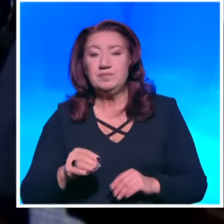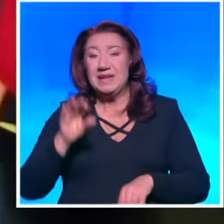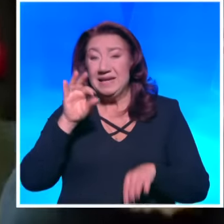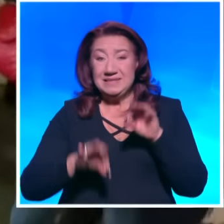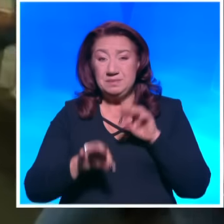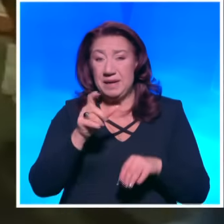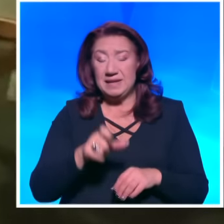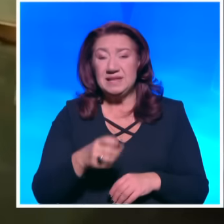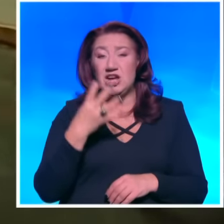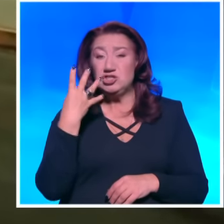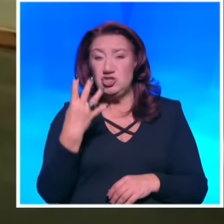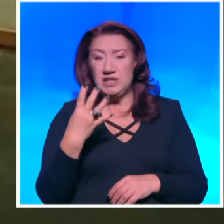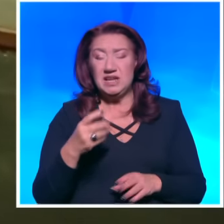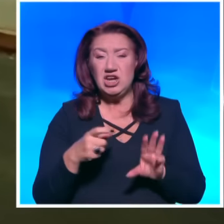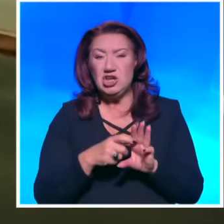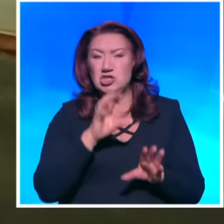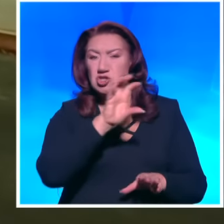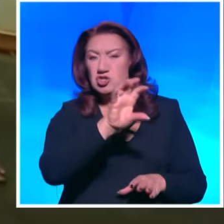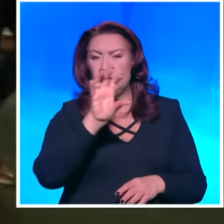се.